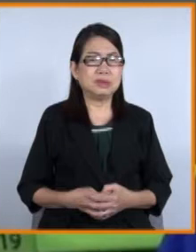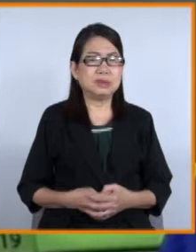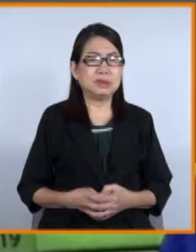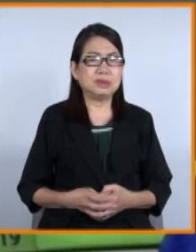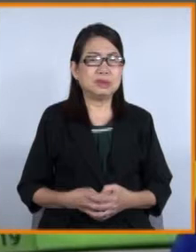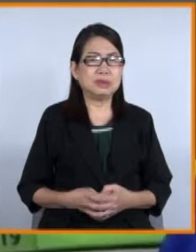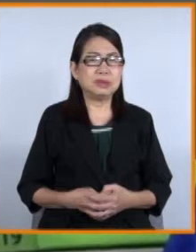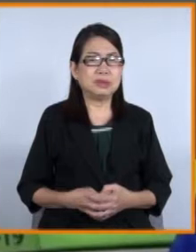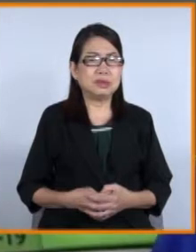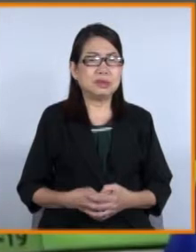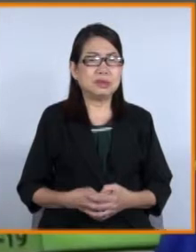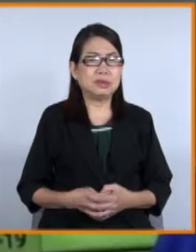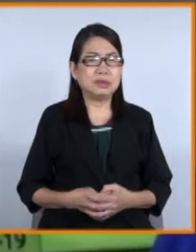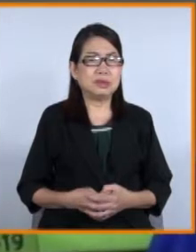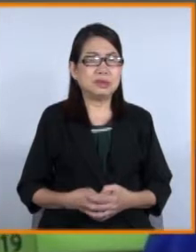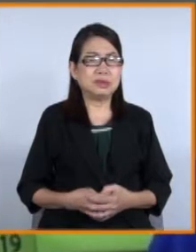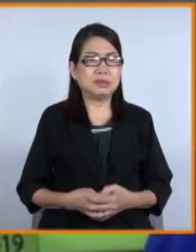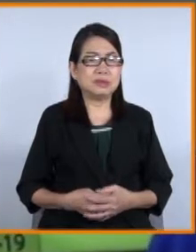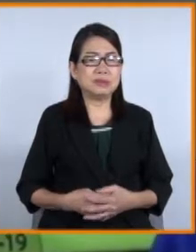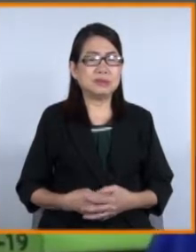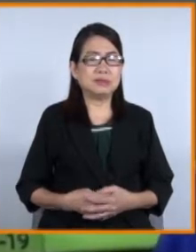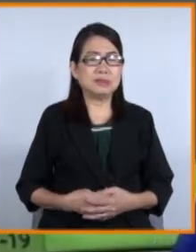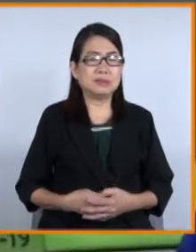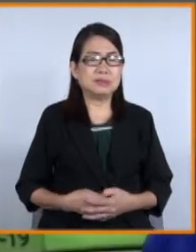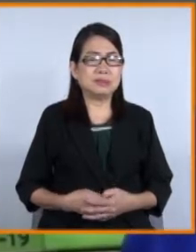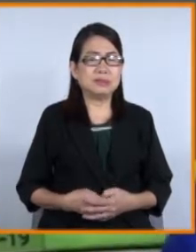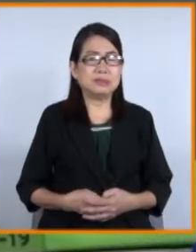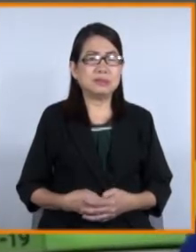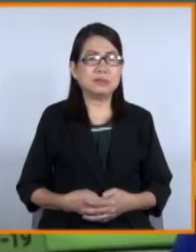en la liga tailandesa entonces este equipo me dio